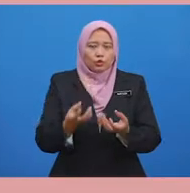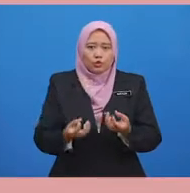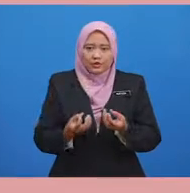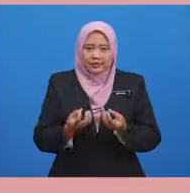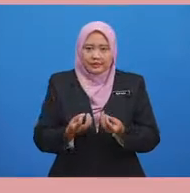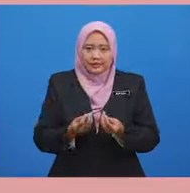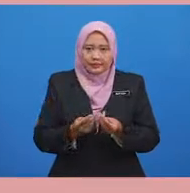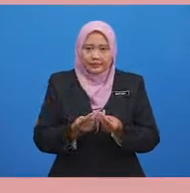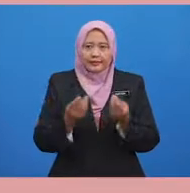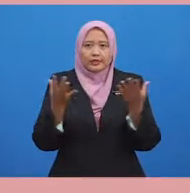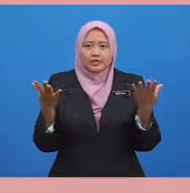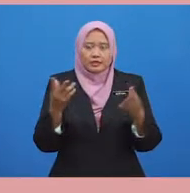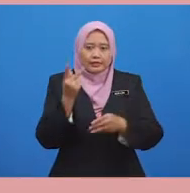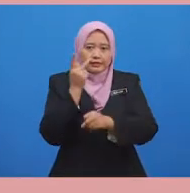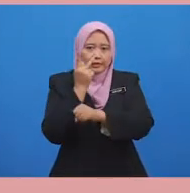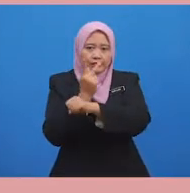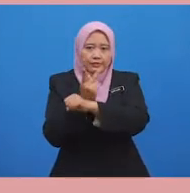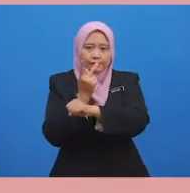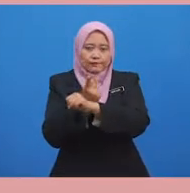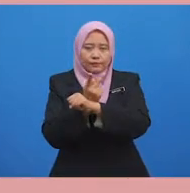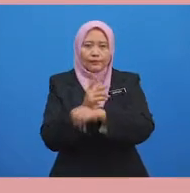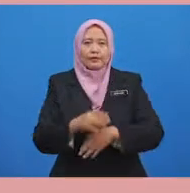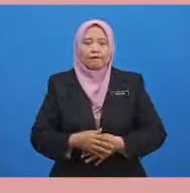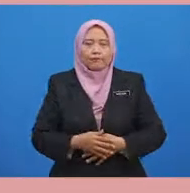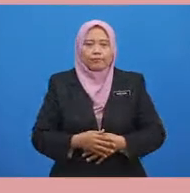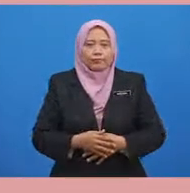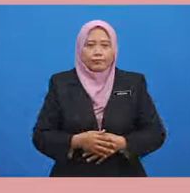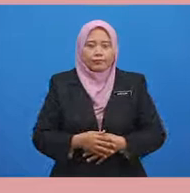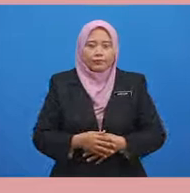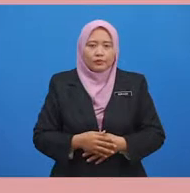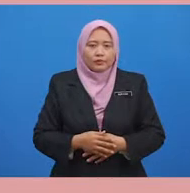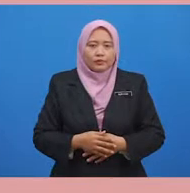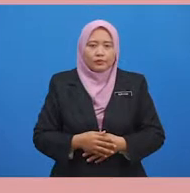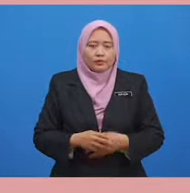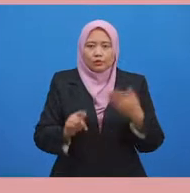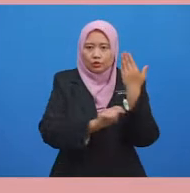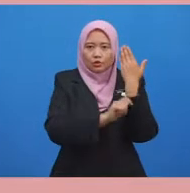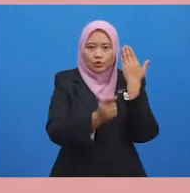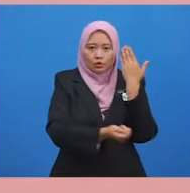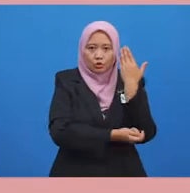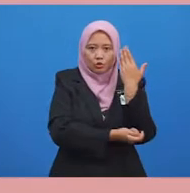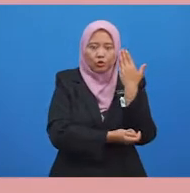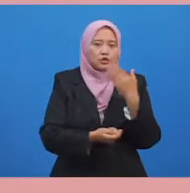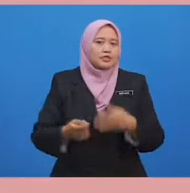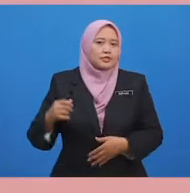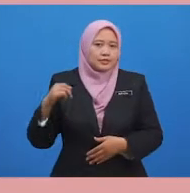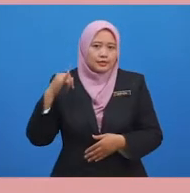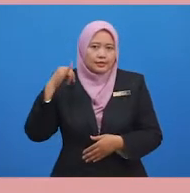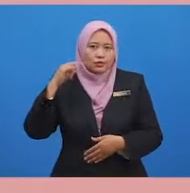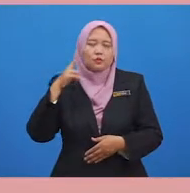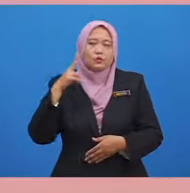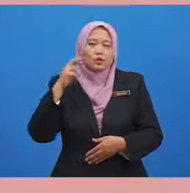Dan tong jingga untuk tin aluminium, keluli